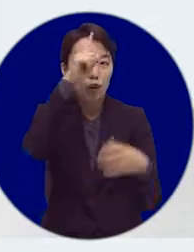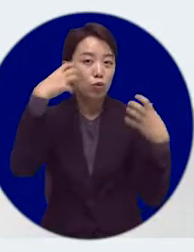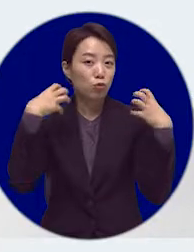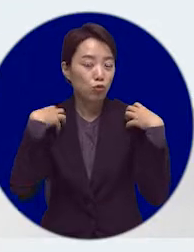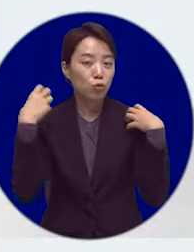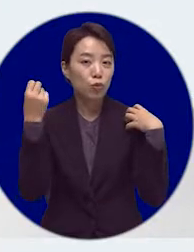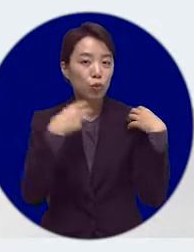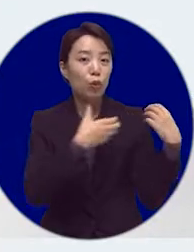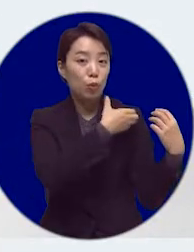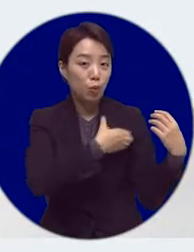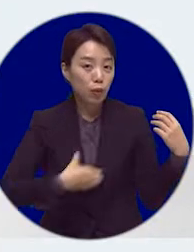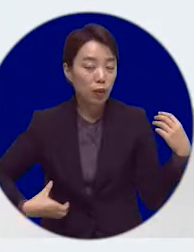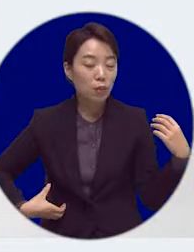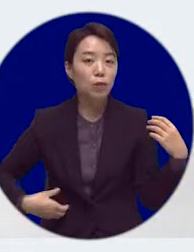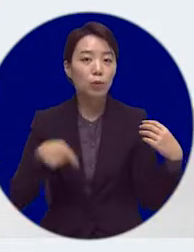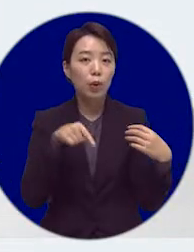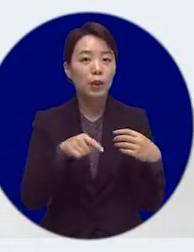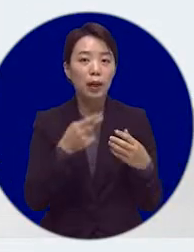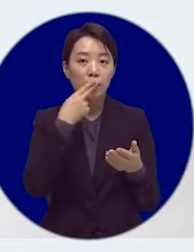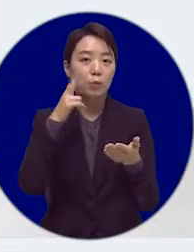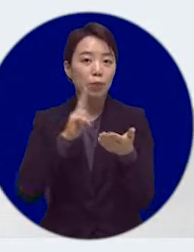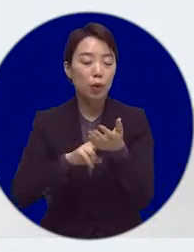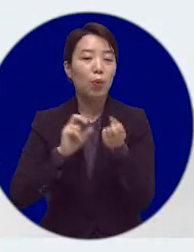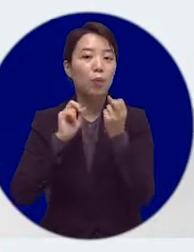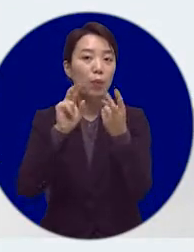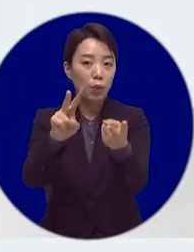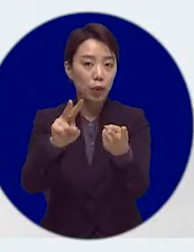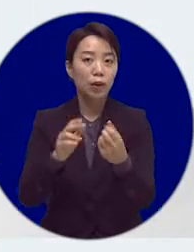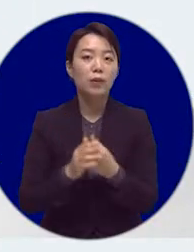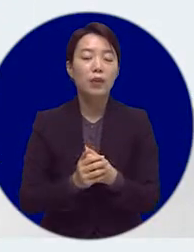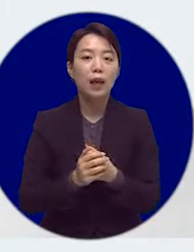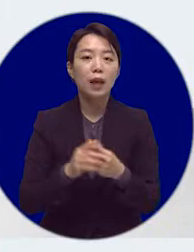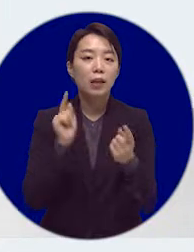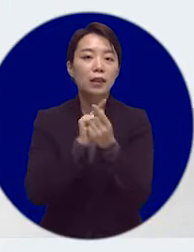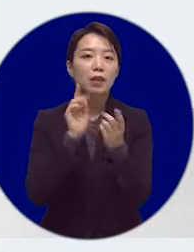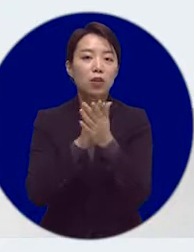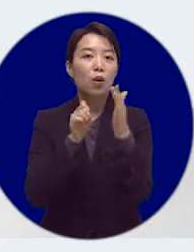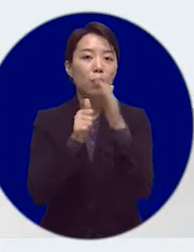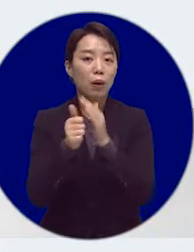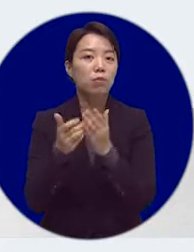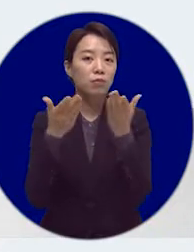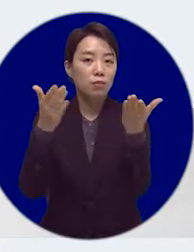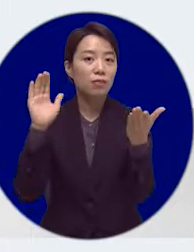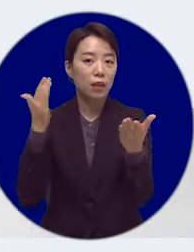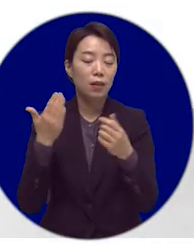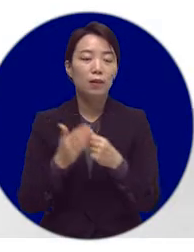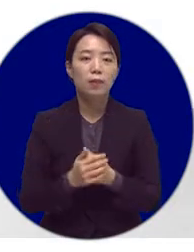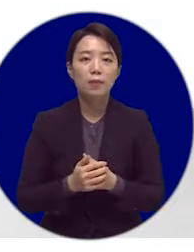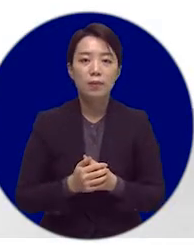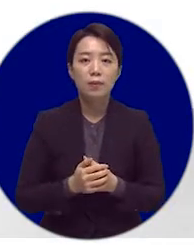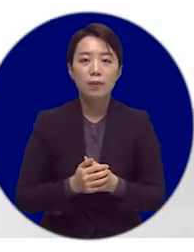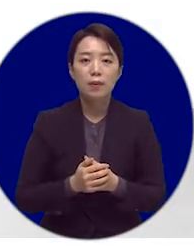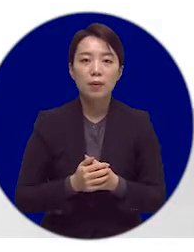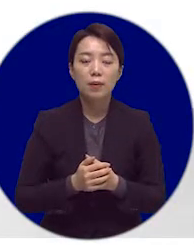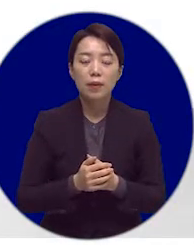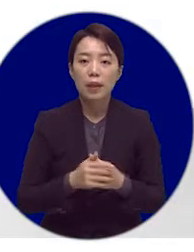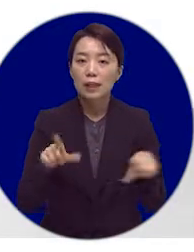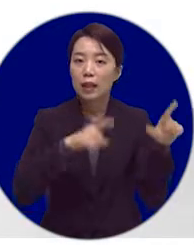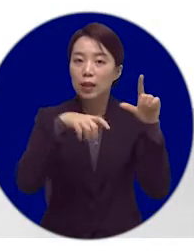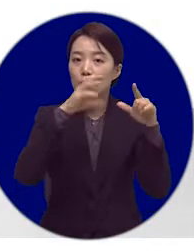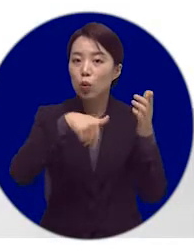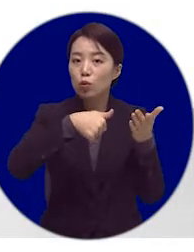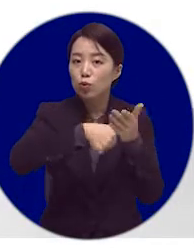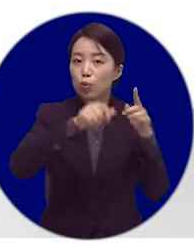구시군청이나 읍면사무소, 동주민센터로 우편 발송하거나 직접 제출하면 됩니다. 거소투표